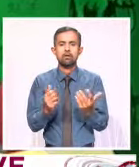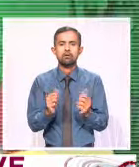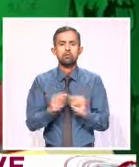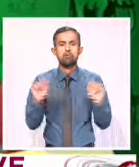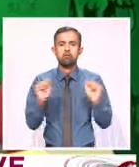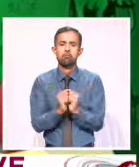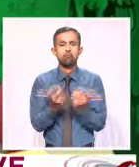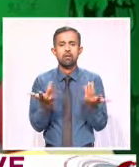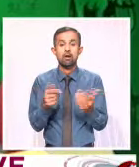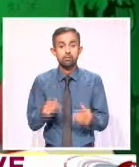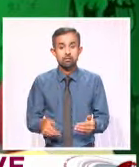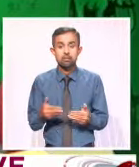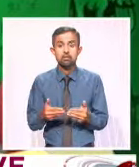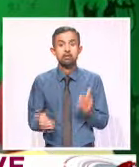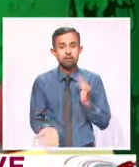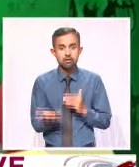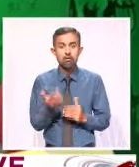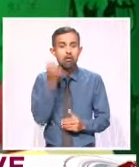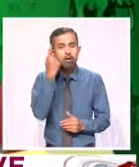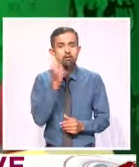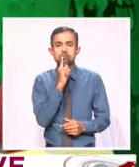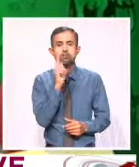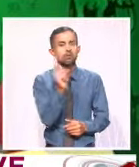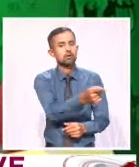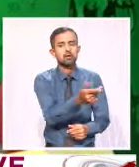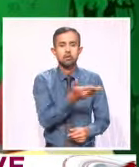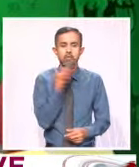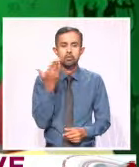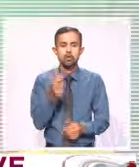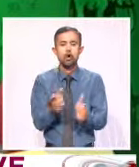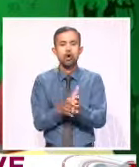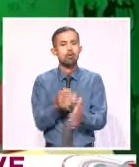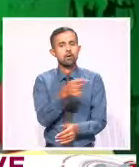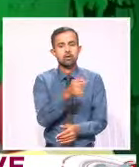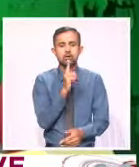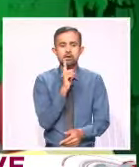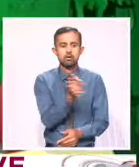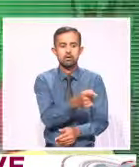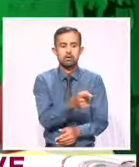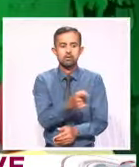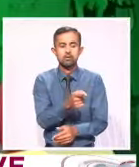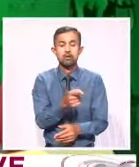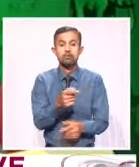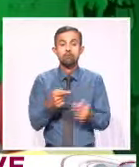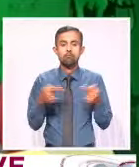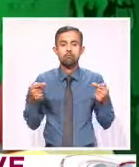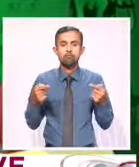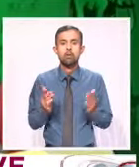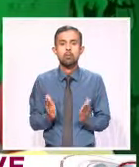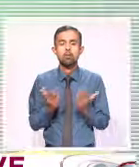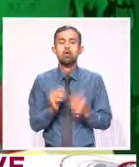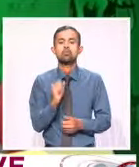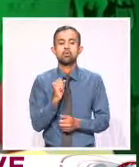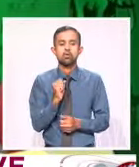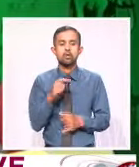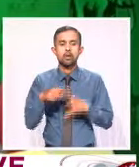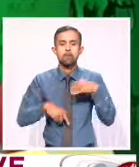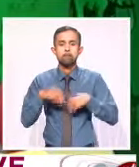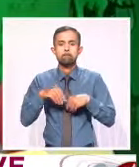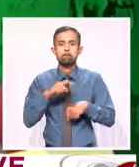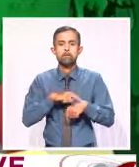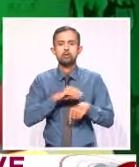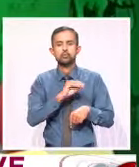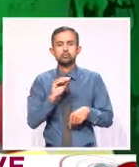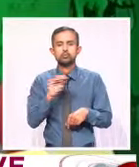කරලා වැඩකුත් නැහැ. දැන් තොන්න ගිහිල්ලා අදහස් ඉදිරිපත් කරන්න පුළුවන් මේ කමිටුවෙත. හැබැයි මේක කරපුවාම විපක්ෂයේ පටන් ගත්තේ මොකද්ද? මැතිවරණ